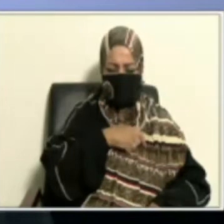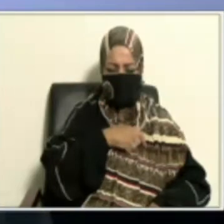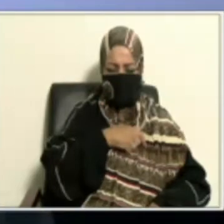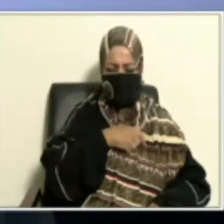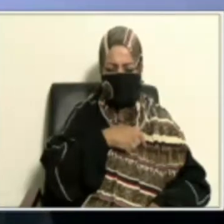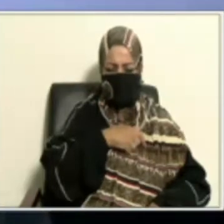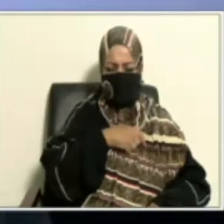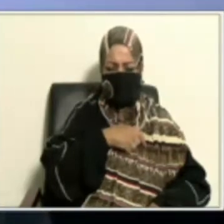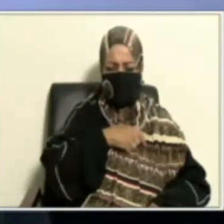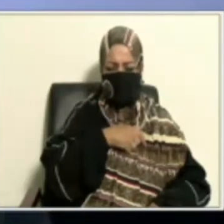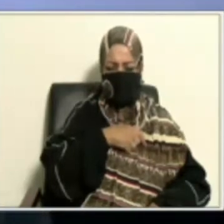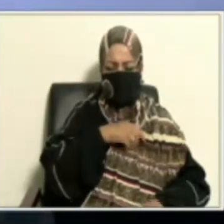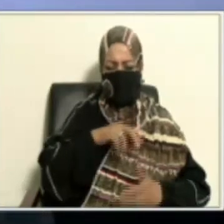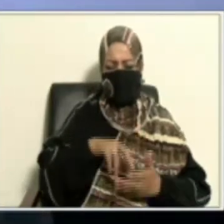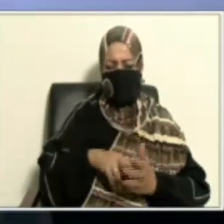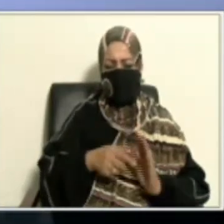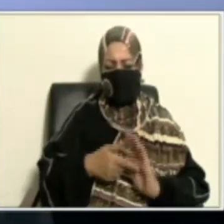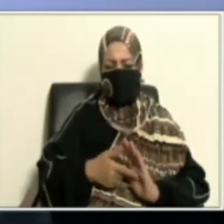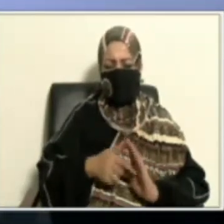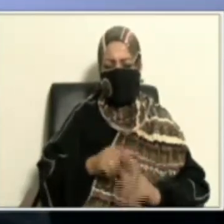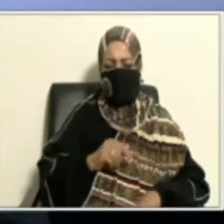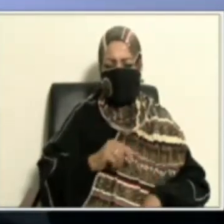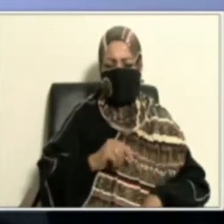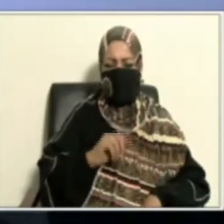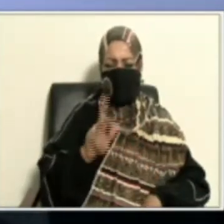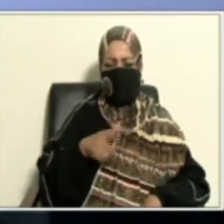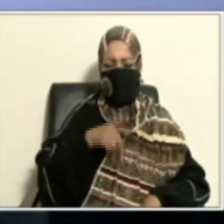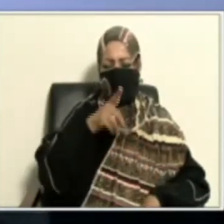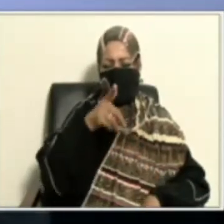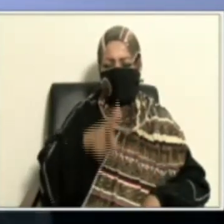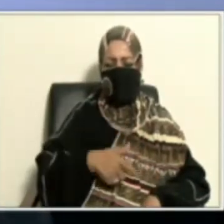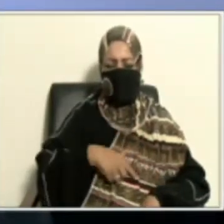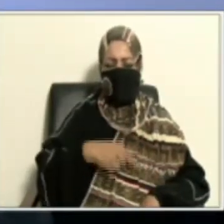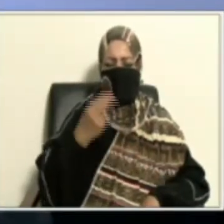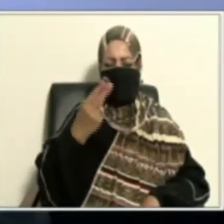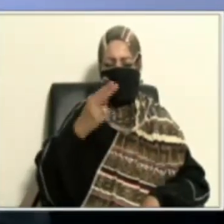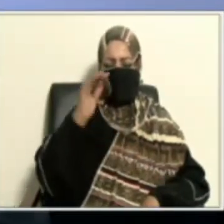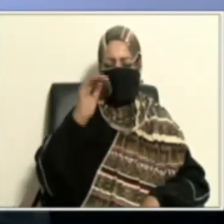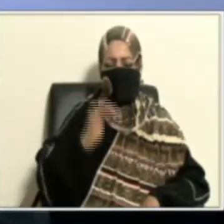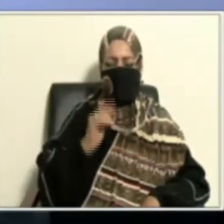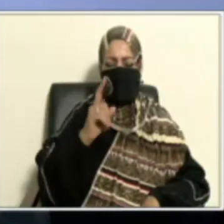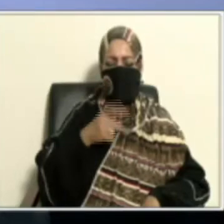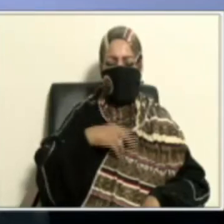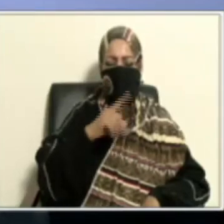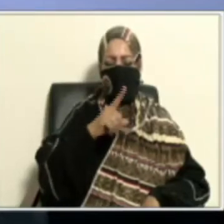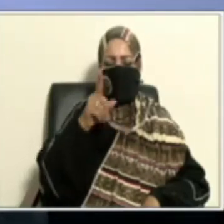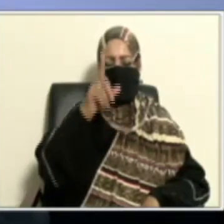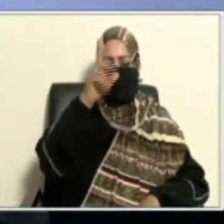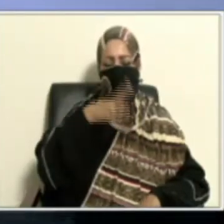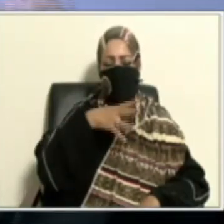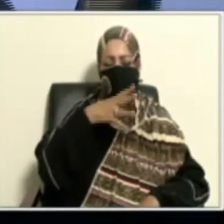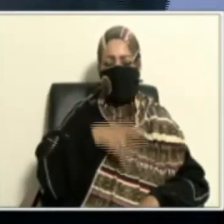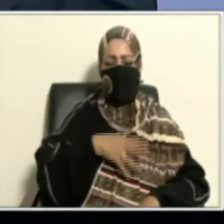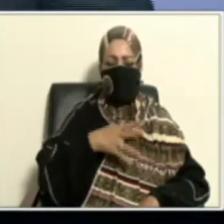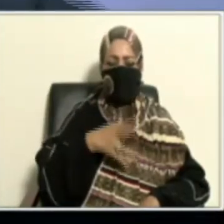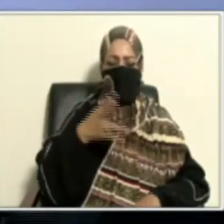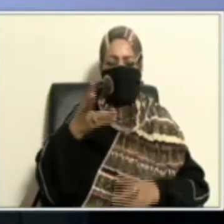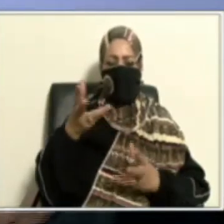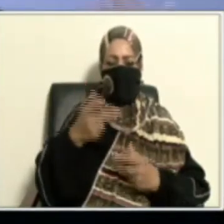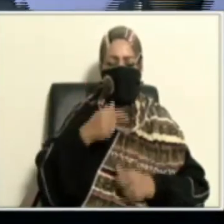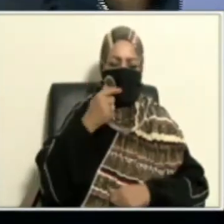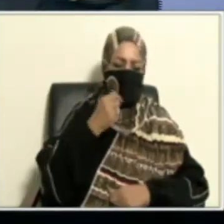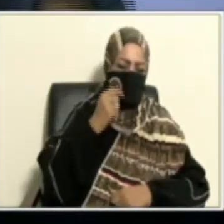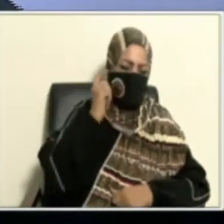ياخذوا منه ويصبوا. هذه وسيلة عبادة، العبادة هي الاغتسال، والوسيلة كيفية أخذ الماء. الآن درنا دوش